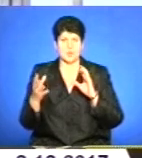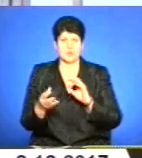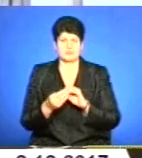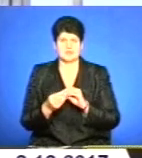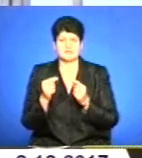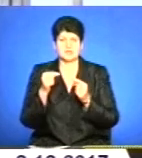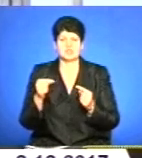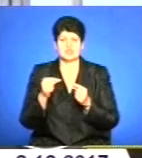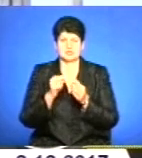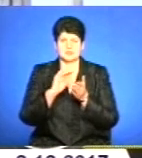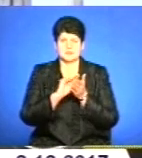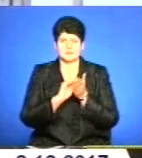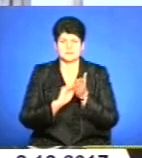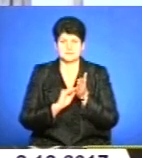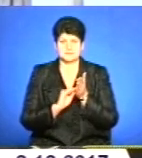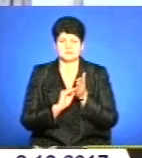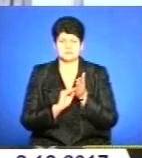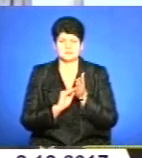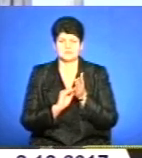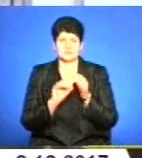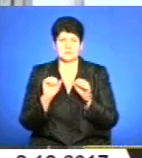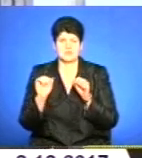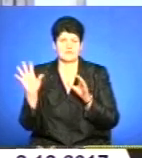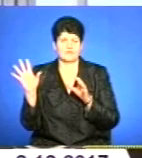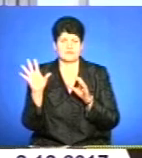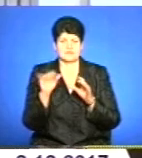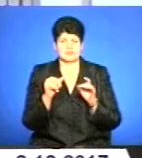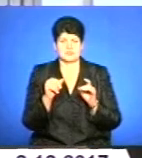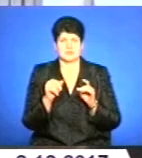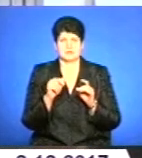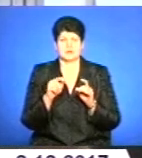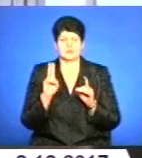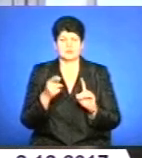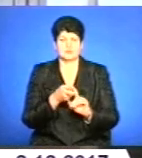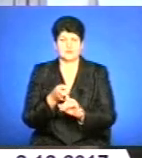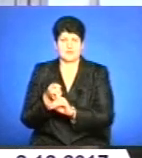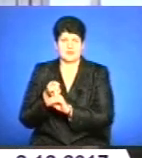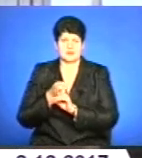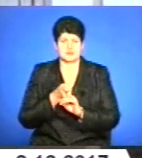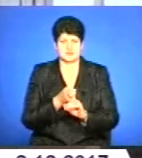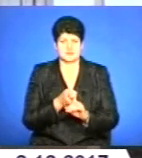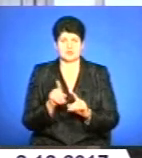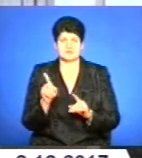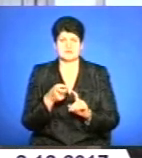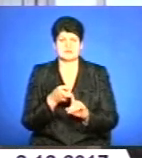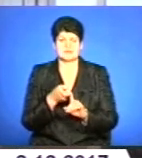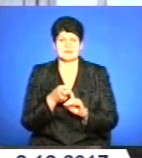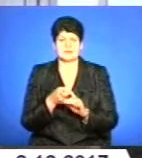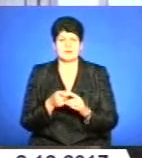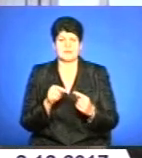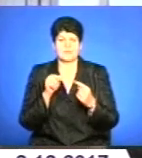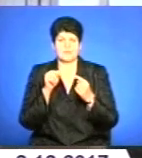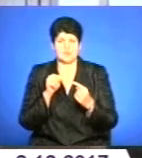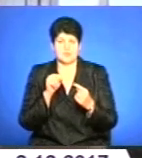чітко розписує повноваження всіх суб'єктів взаємодії, які безпосередньо пов'язані, що стосується запобігання, а